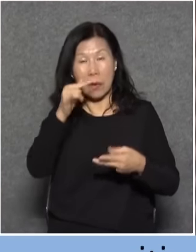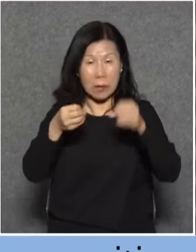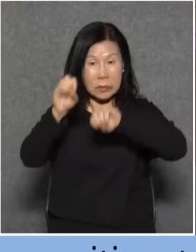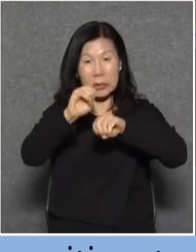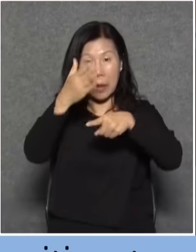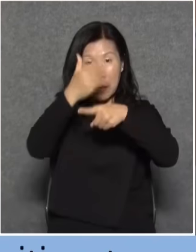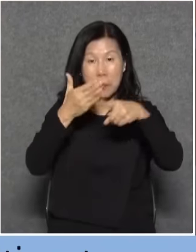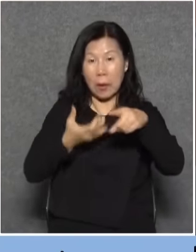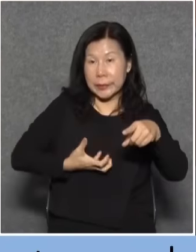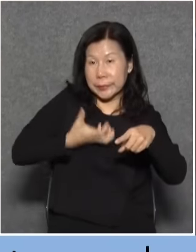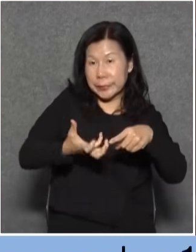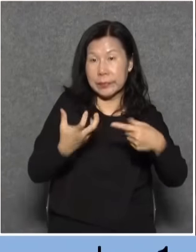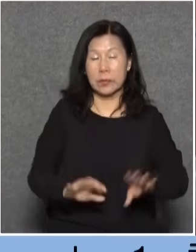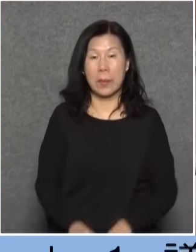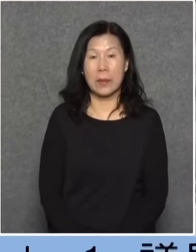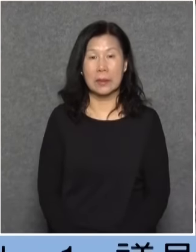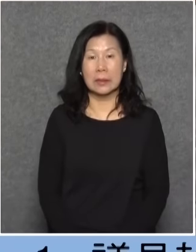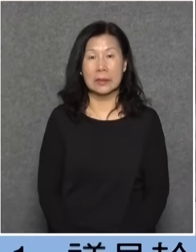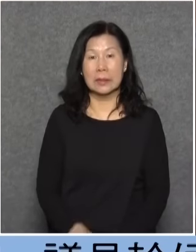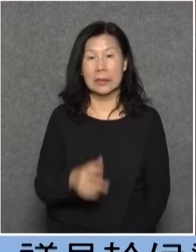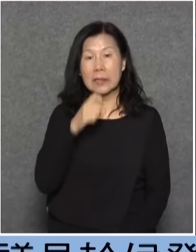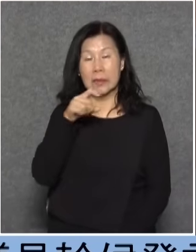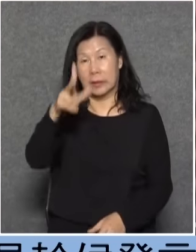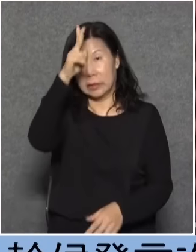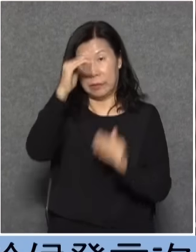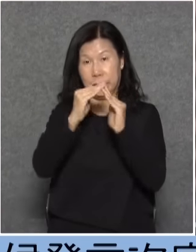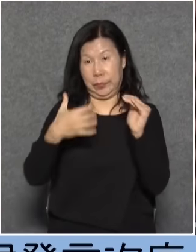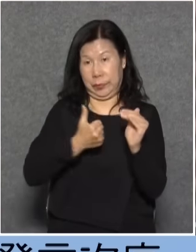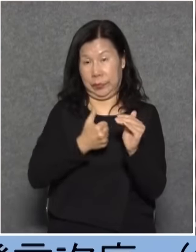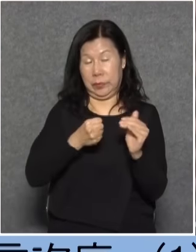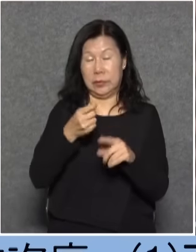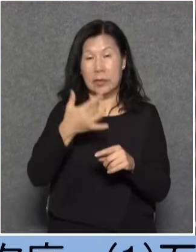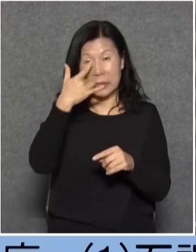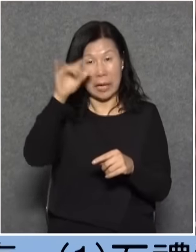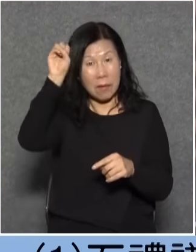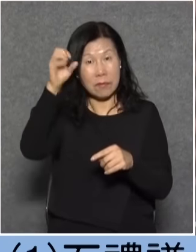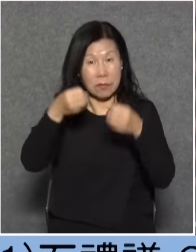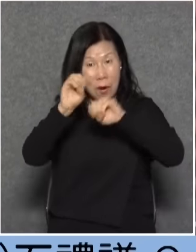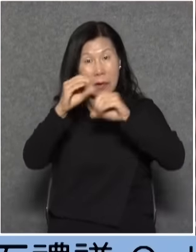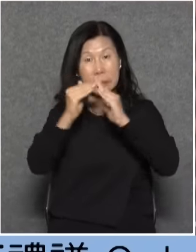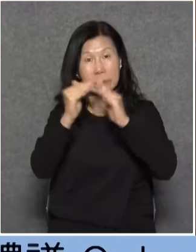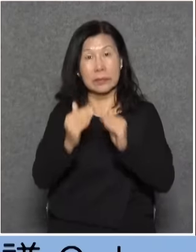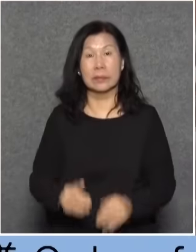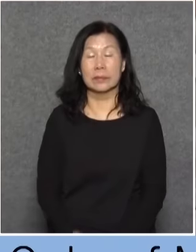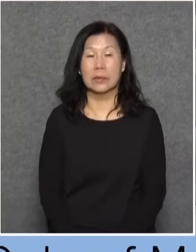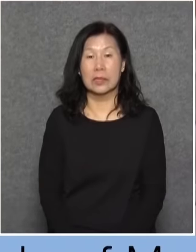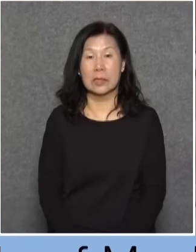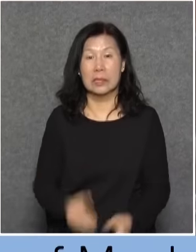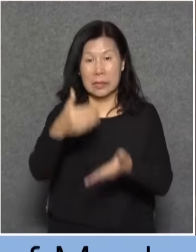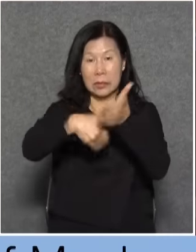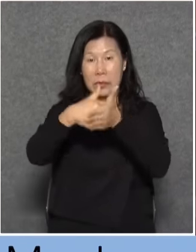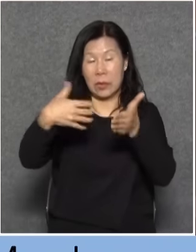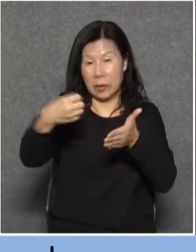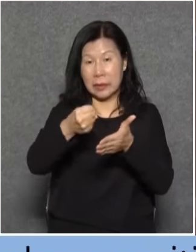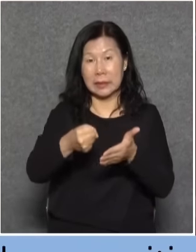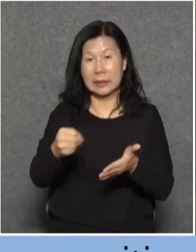半的熱情，即是講到這裡，局長坐在這裡，是不是搞個創新科技局削你的權，那